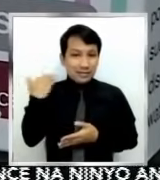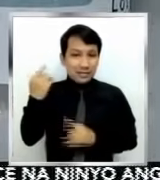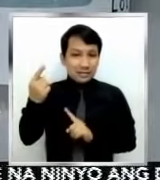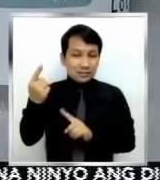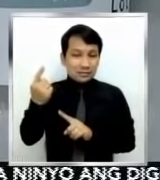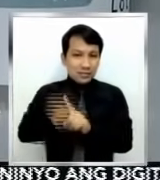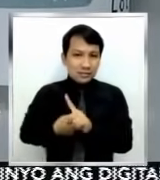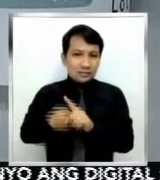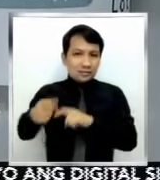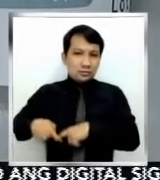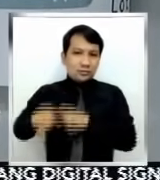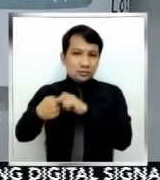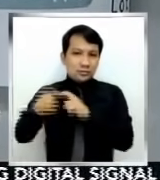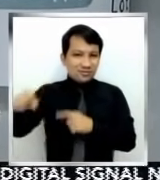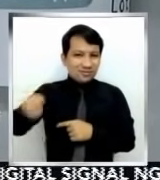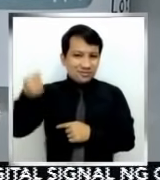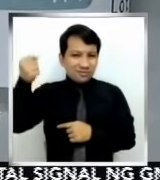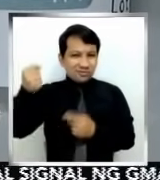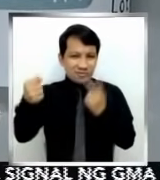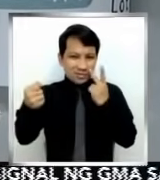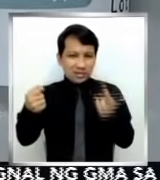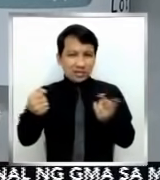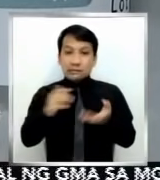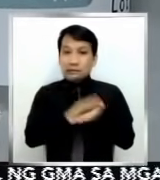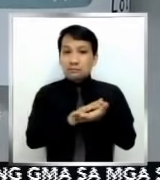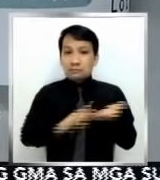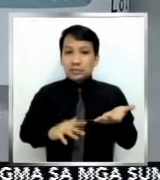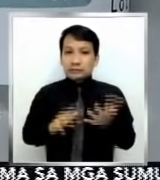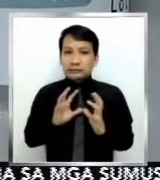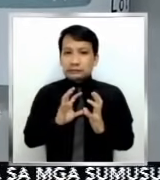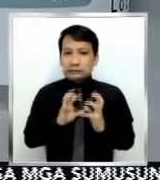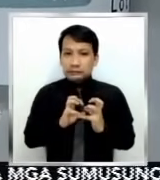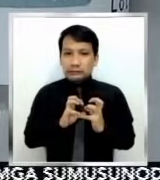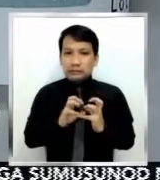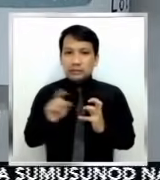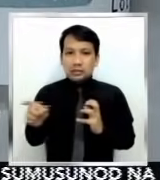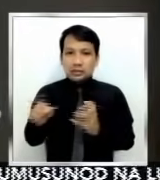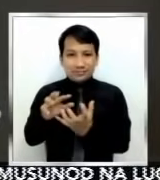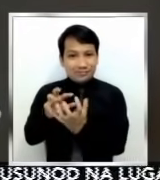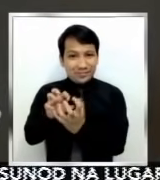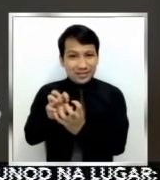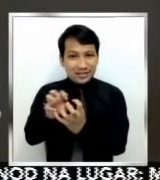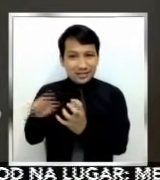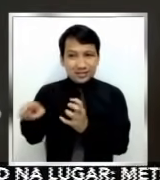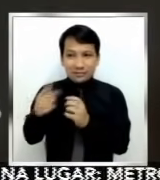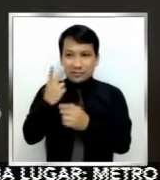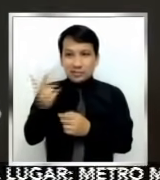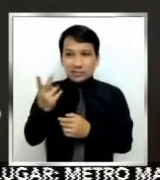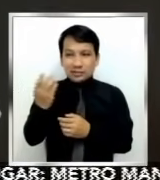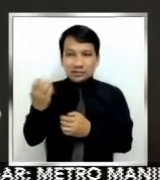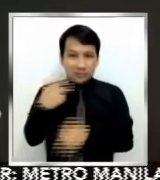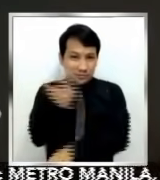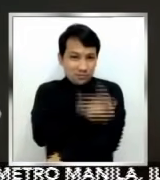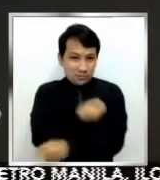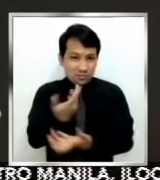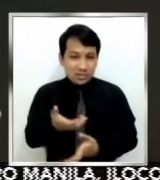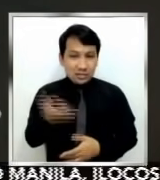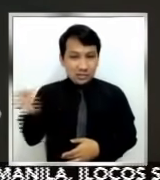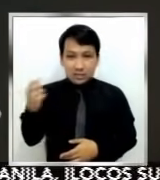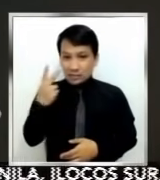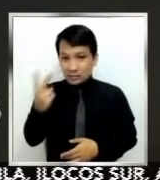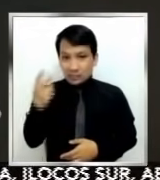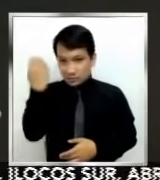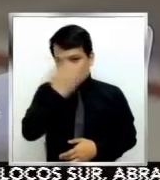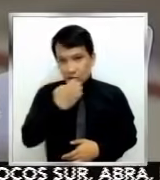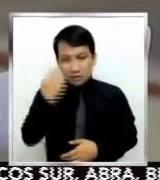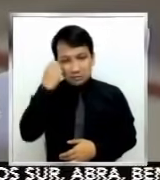AstraZeneca dahil nakitaan ng blood clots o pamumuo ng dugo ang ilang nabakunahan nito sa Europa. Kalaunay pumayag na ang Department of Health na gamitin